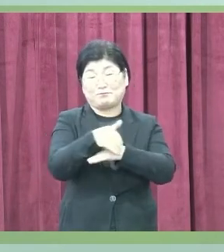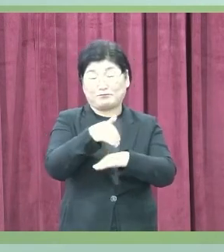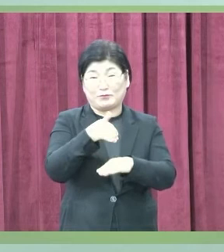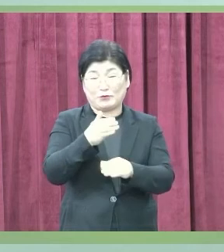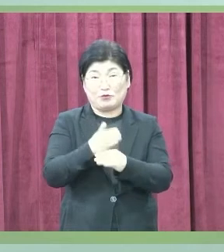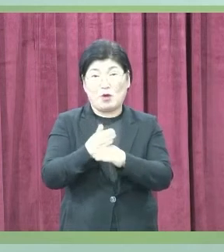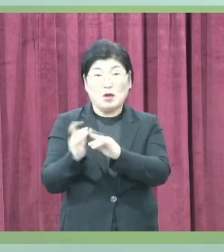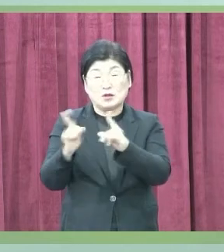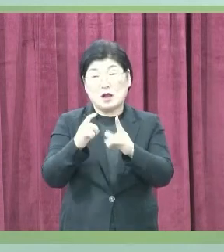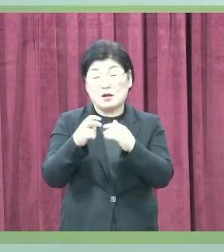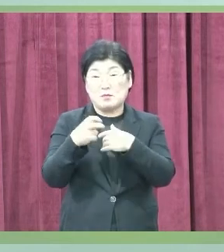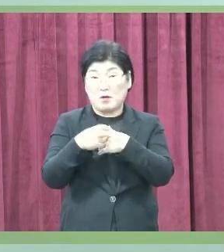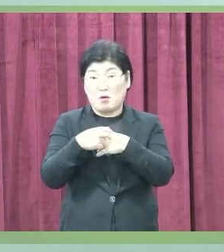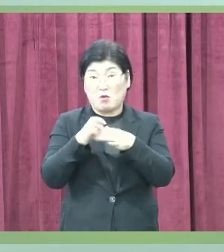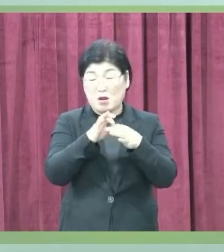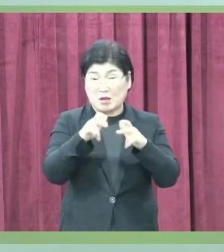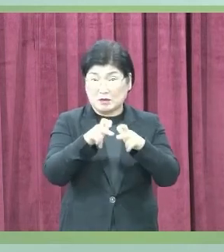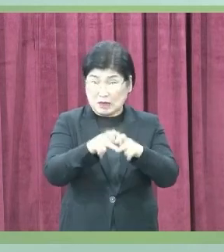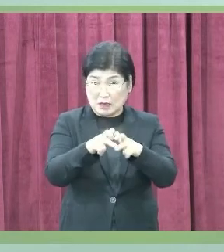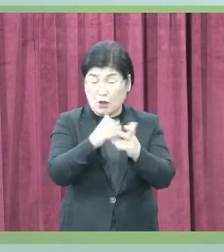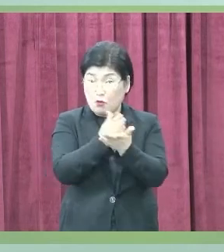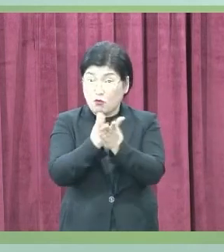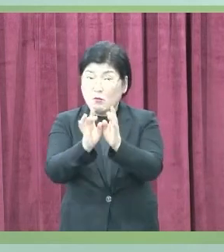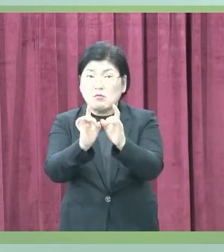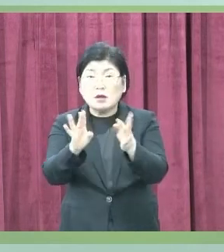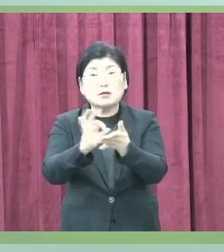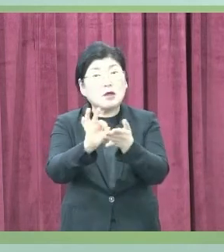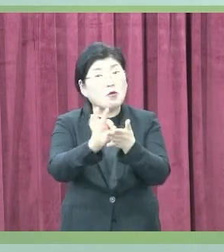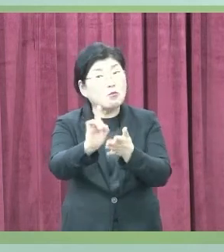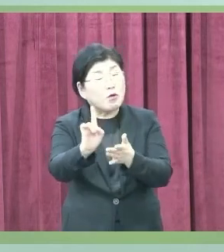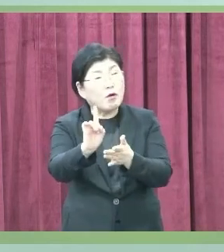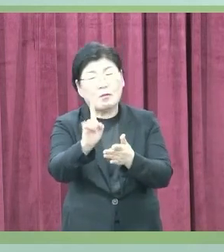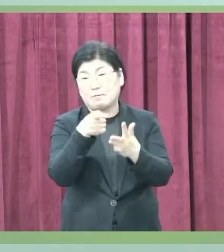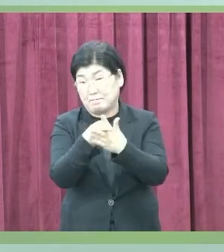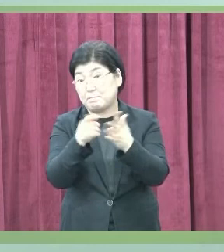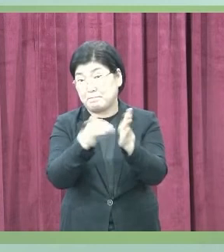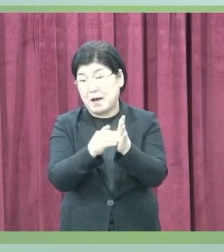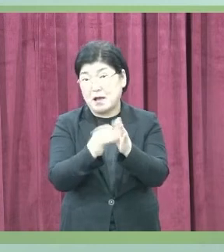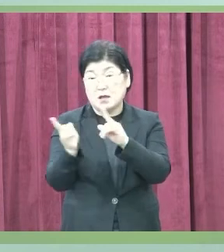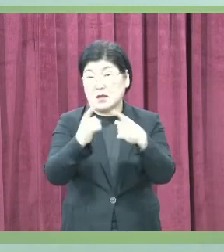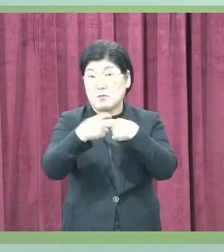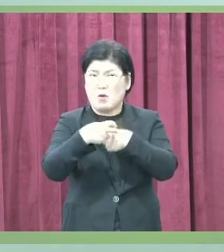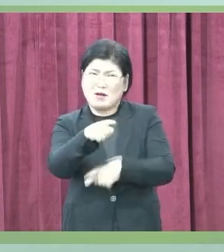따로 봤습니다. 그래서 장애 유형별로 재활의학과를 이용을 어떻게 하느냐를 봤는데, 재활의학과를 가장 많이 이용하는 장애